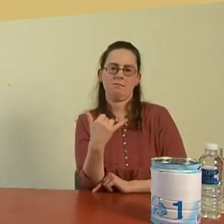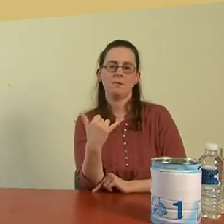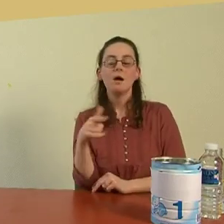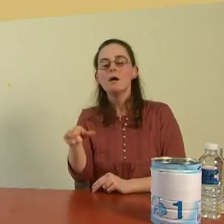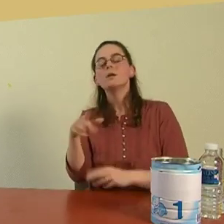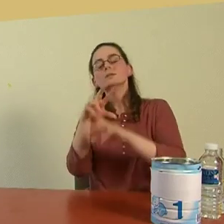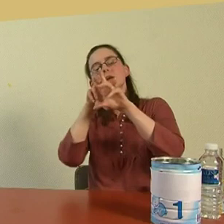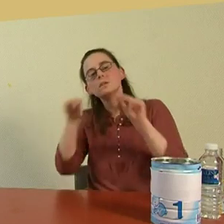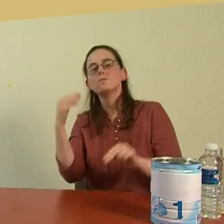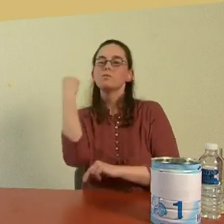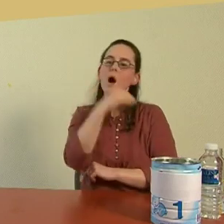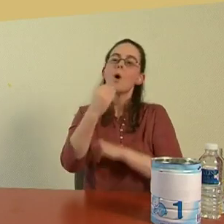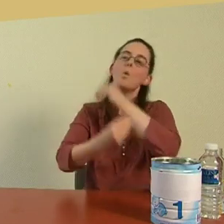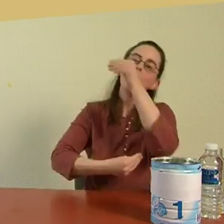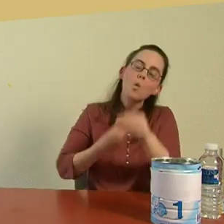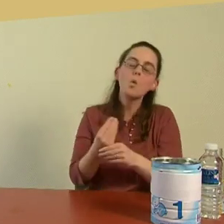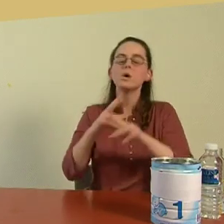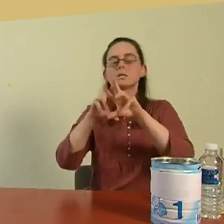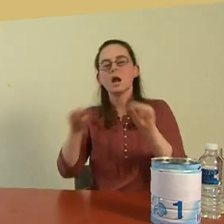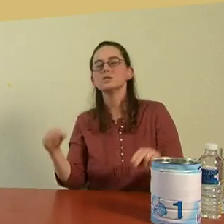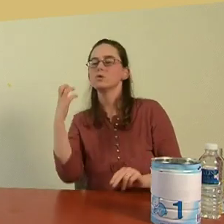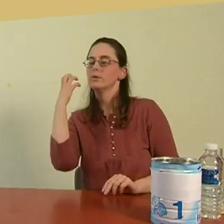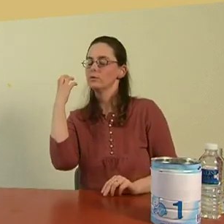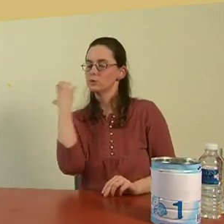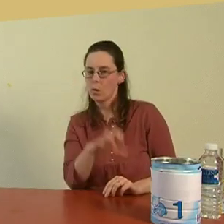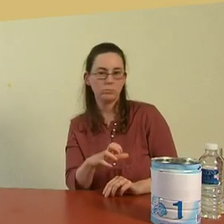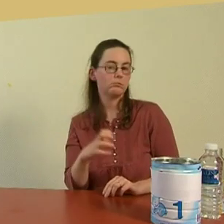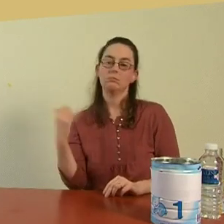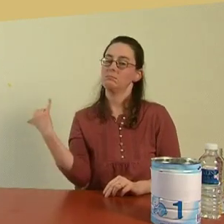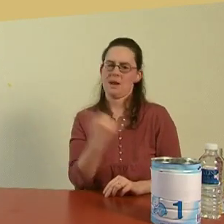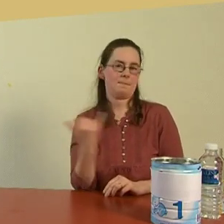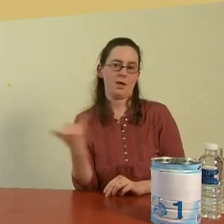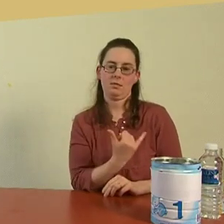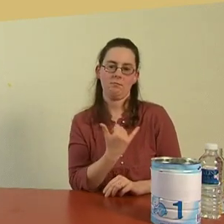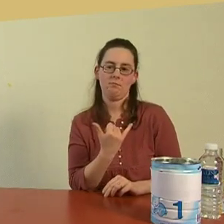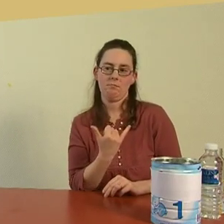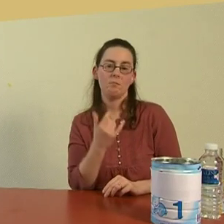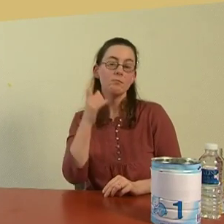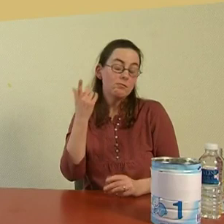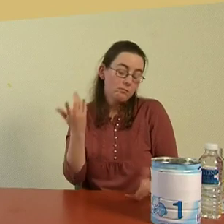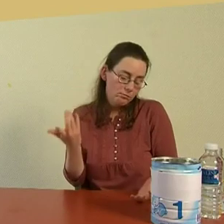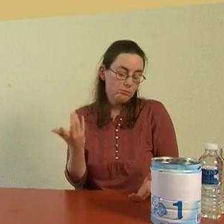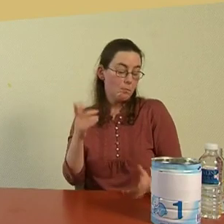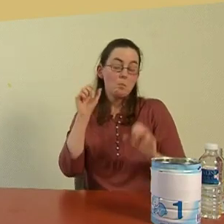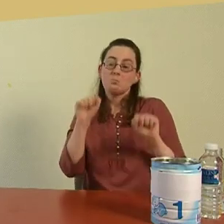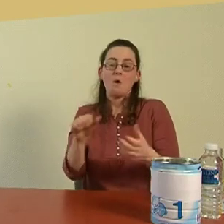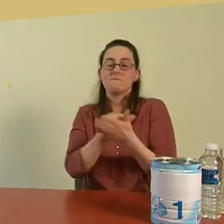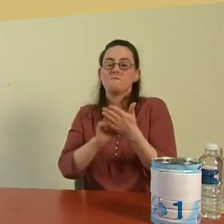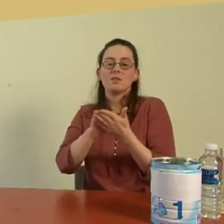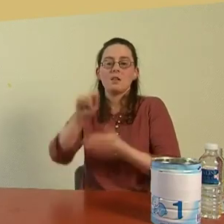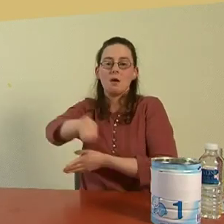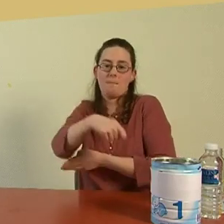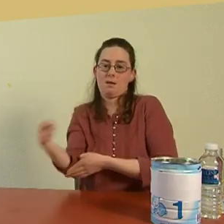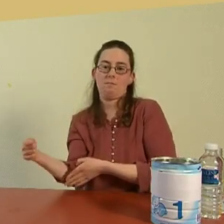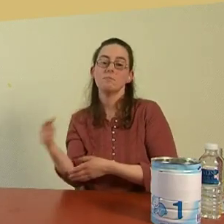qui n'est à l'heure actuelle plus utile. Alors, c'était stérilisation à froid ou à chaud et ce n'est plus utile à